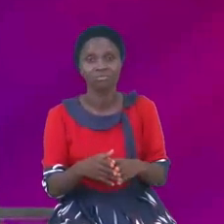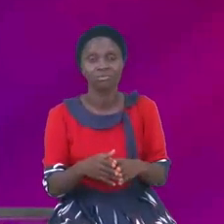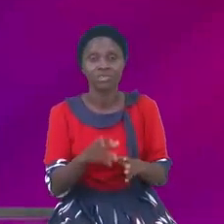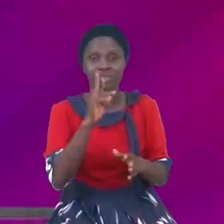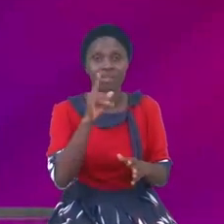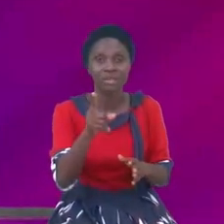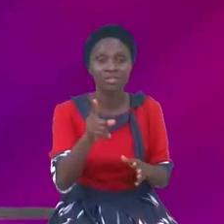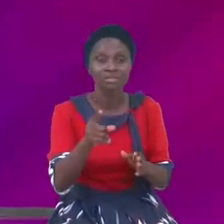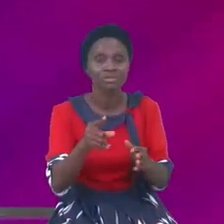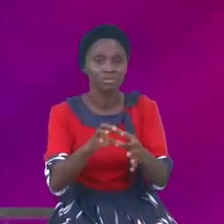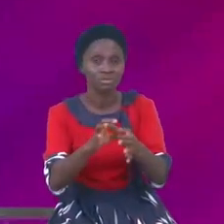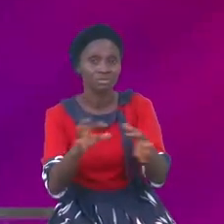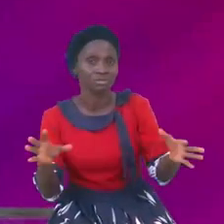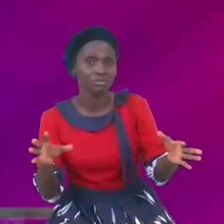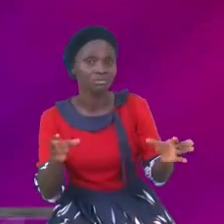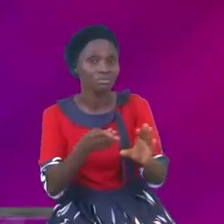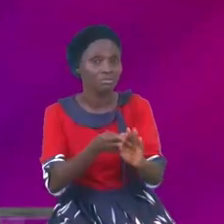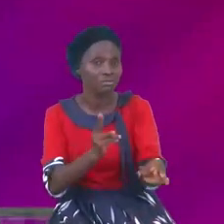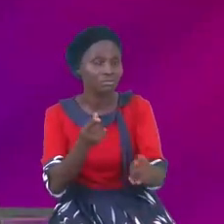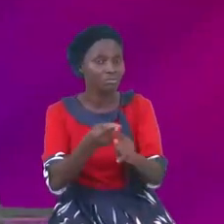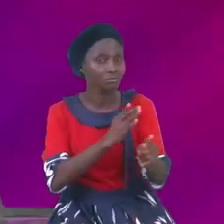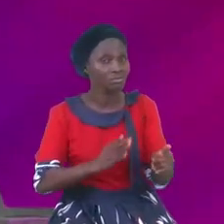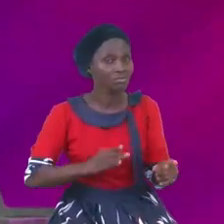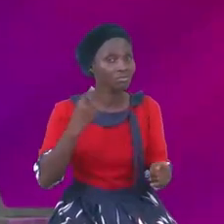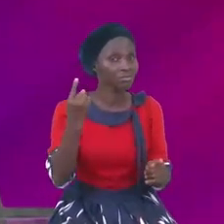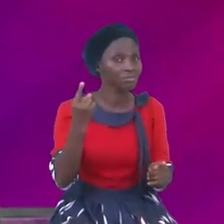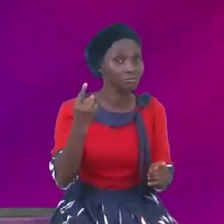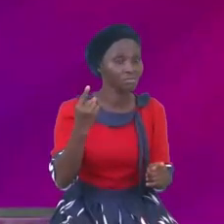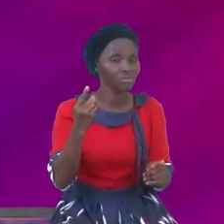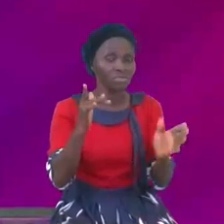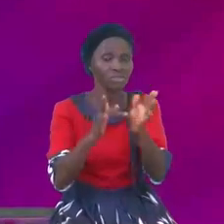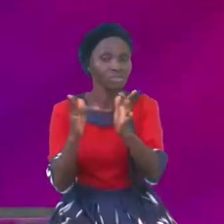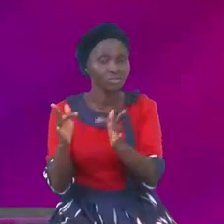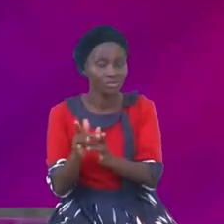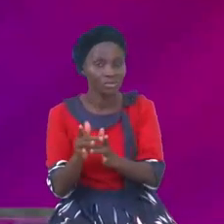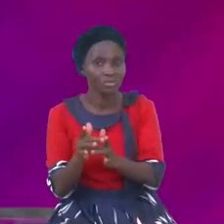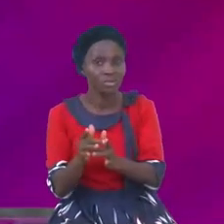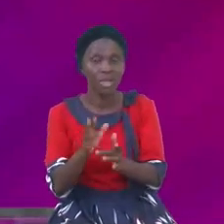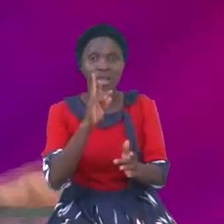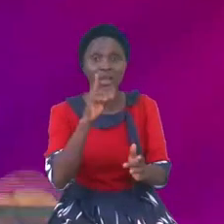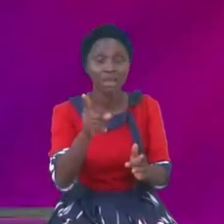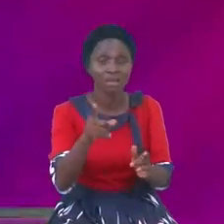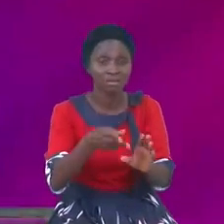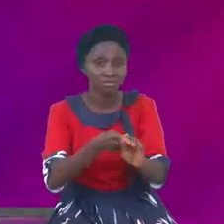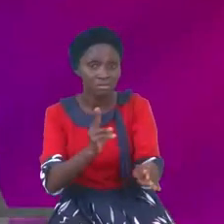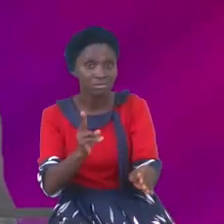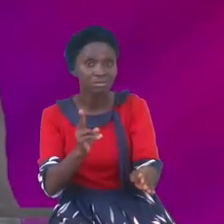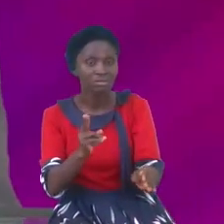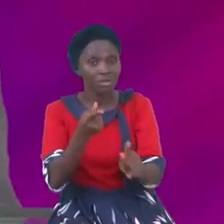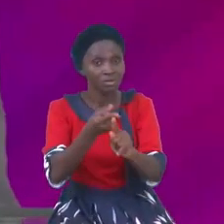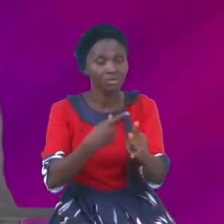Es-tu détaché de Jésus? Jésus seul? Jésus toujours? Es-tu détaché de la prédication de la